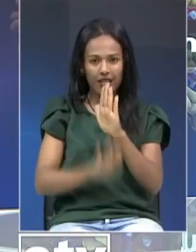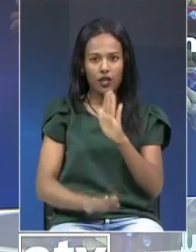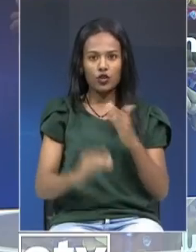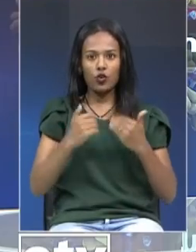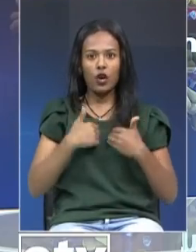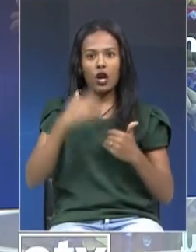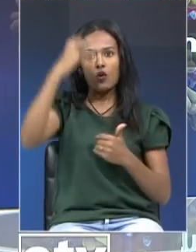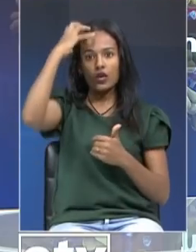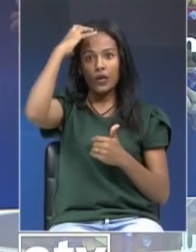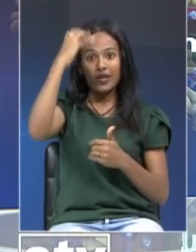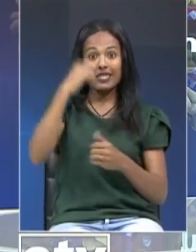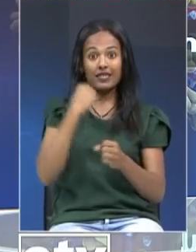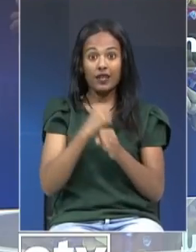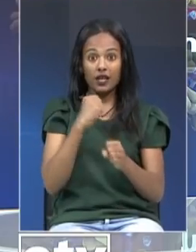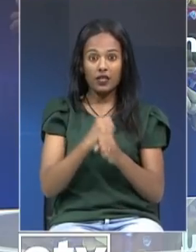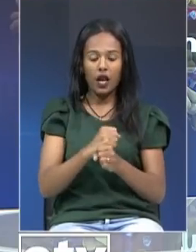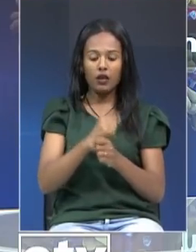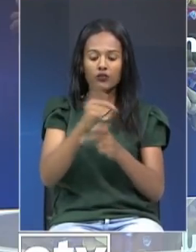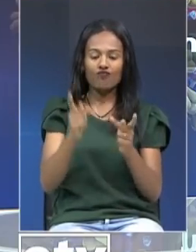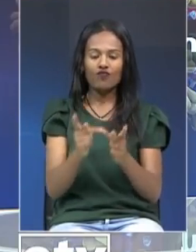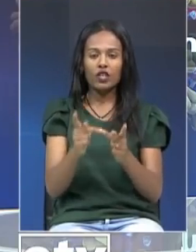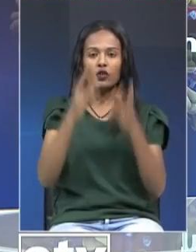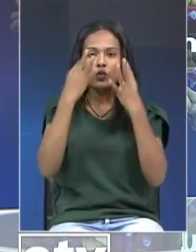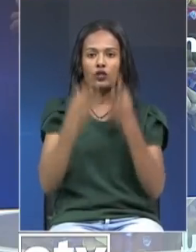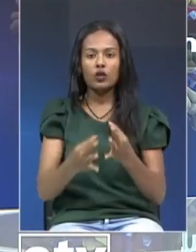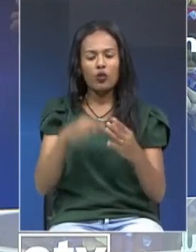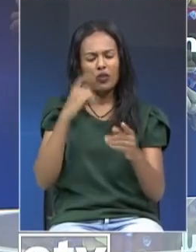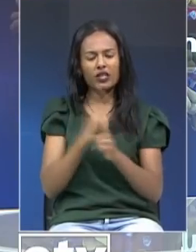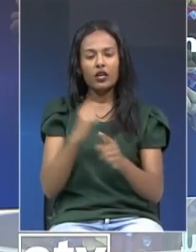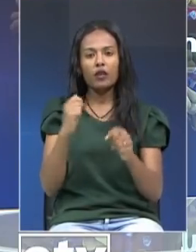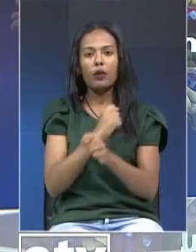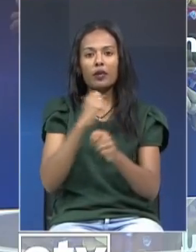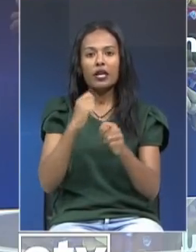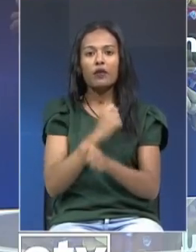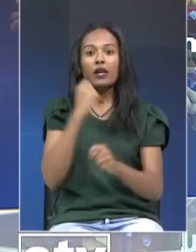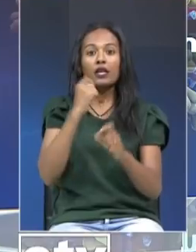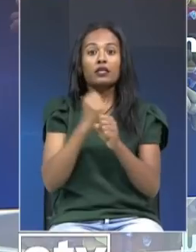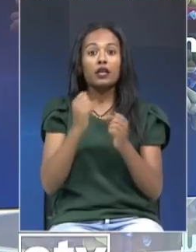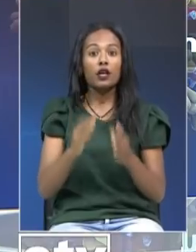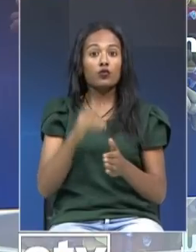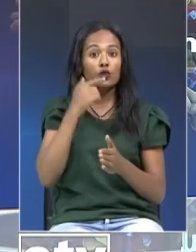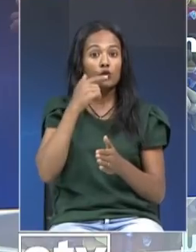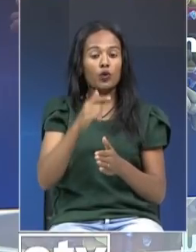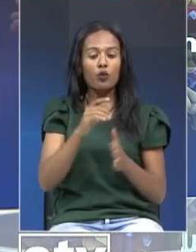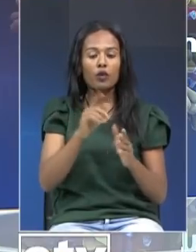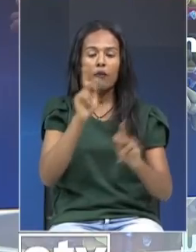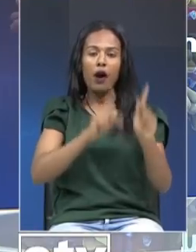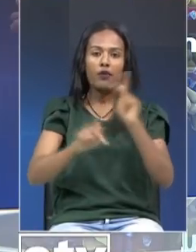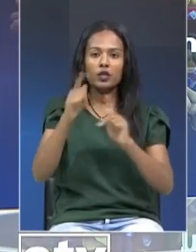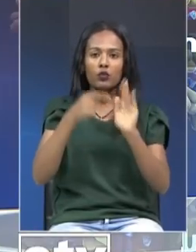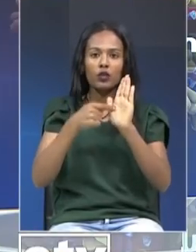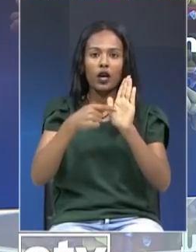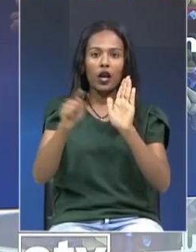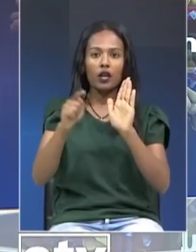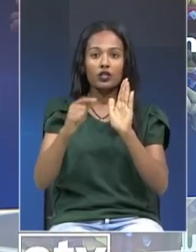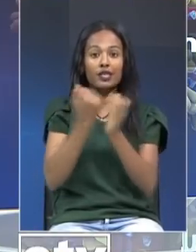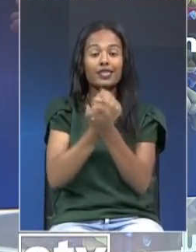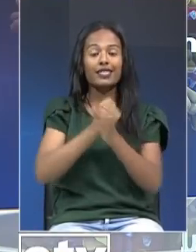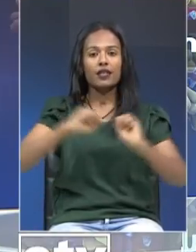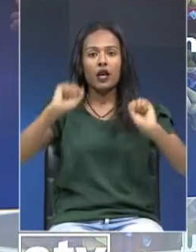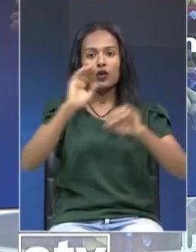ያለው የመንግስት መዋቅርም የተወሰነውን ውሳኔ በአግባቡ በመተግበር የሰራተኞችን ብሎም የማህበረሰቡን ተጋላጭነት